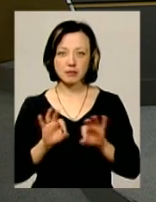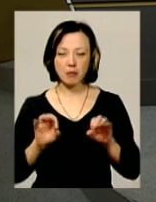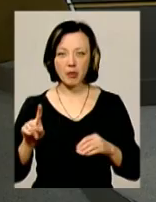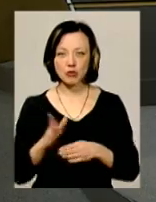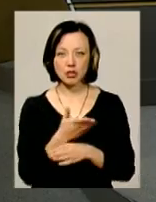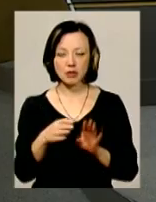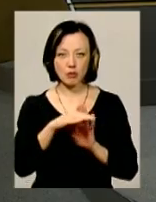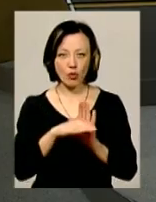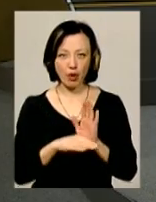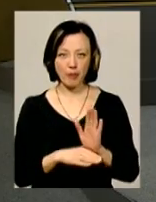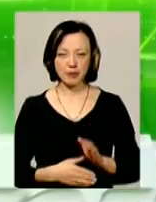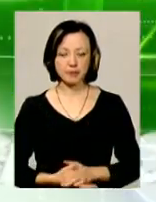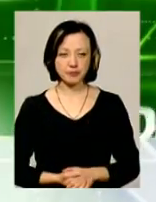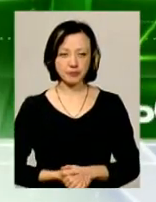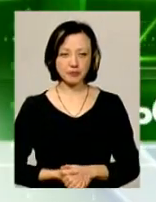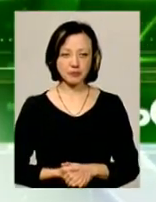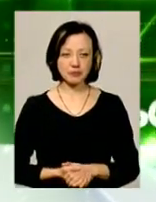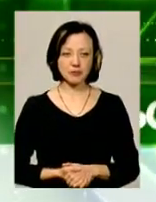першої частини програми.